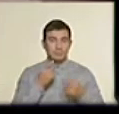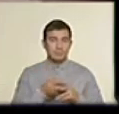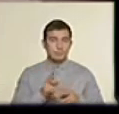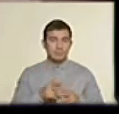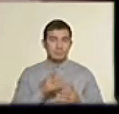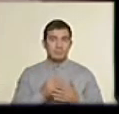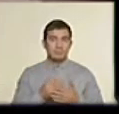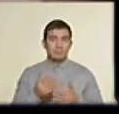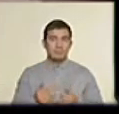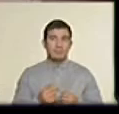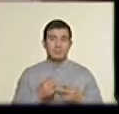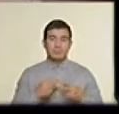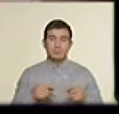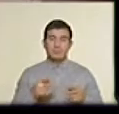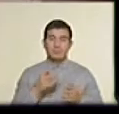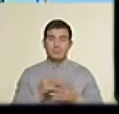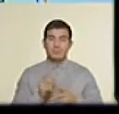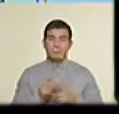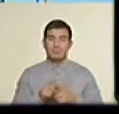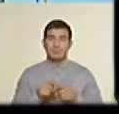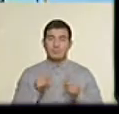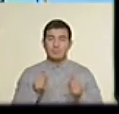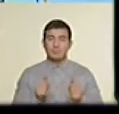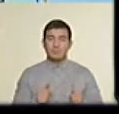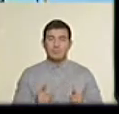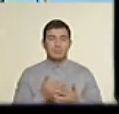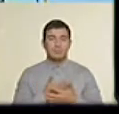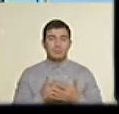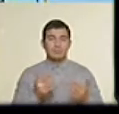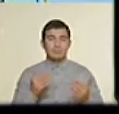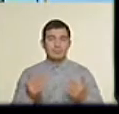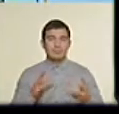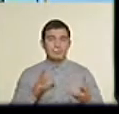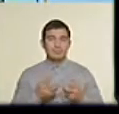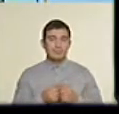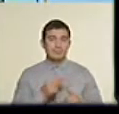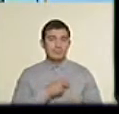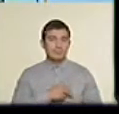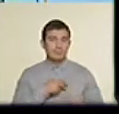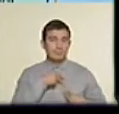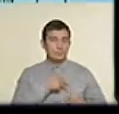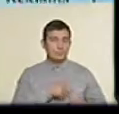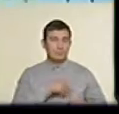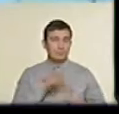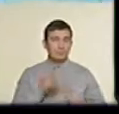ijara xizmati, reklama xizmati hamda boshqa xizmatlarni biz ish xizmatiga kiritamiz.